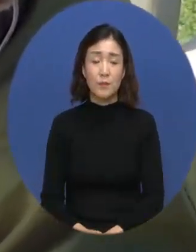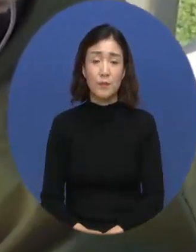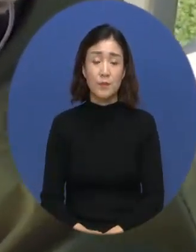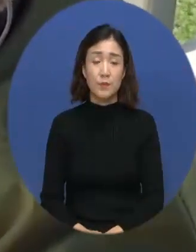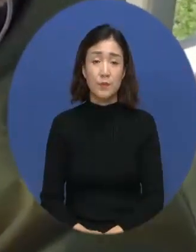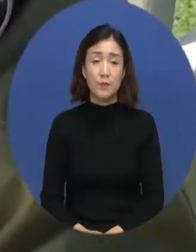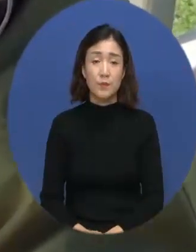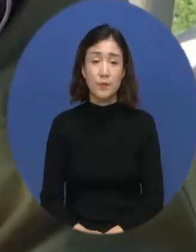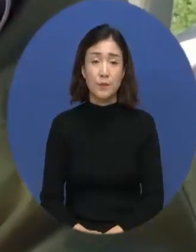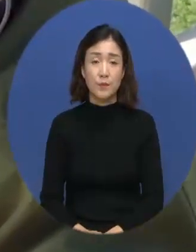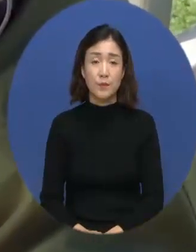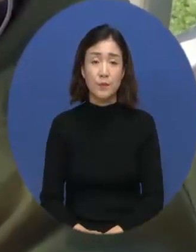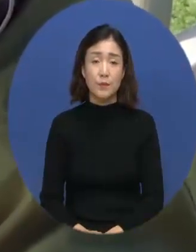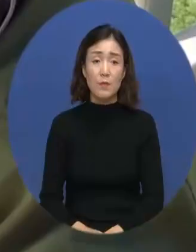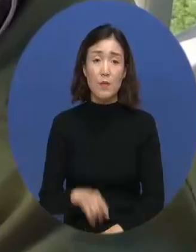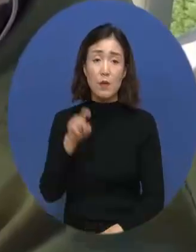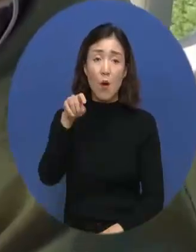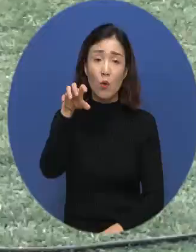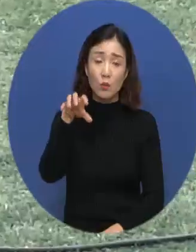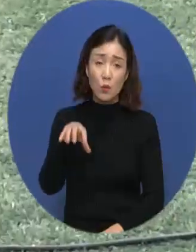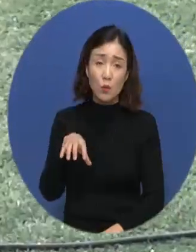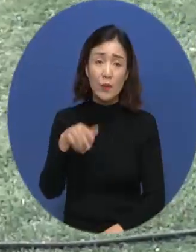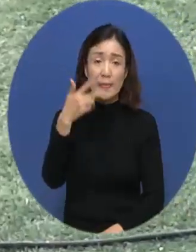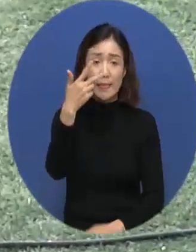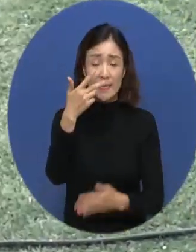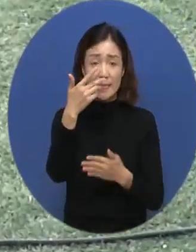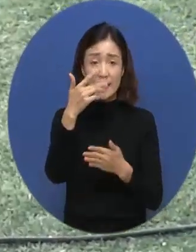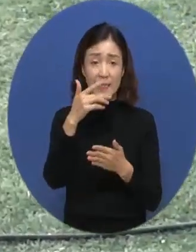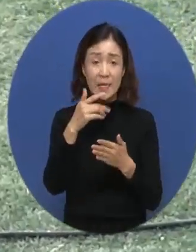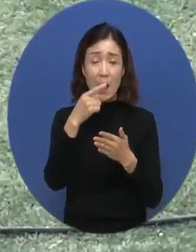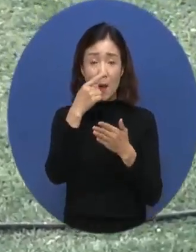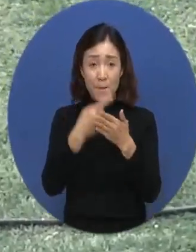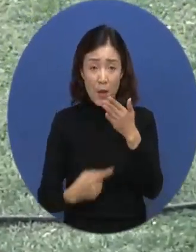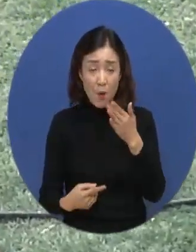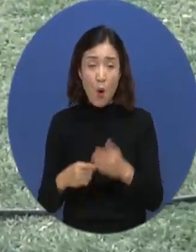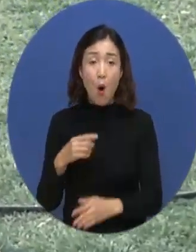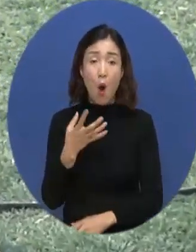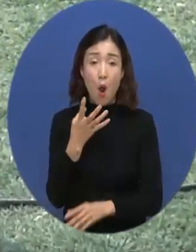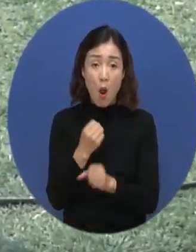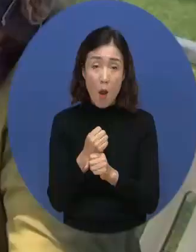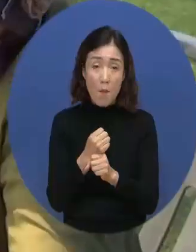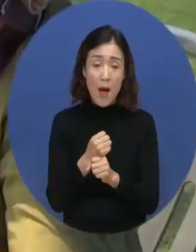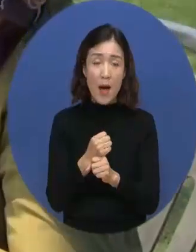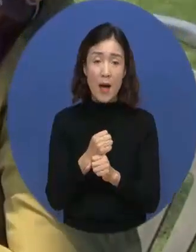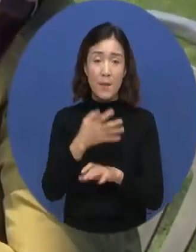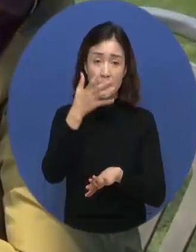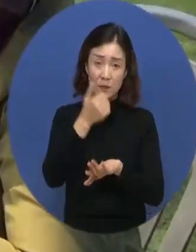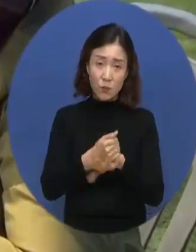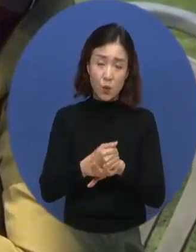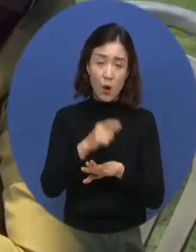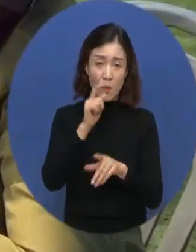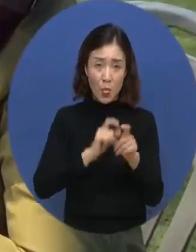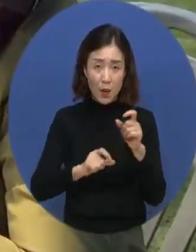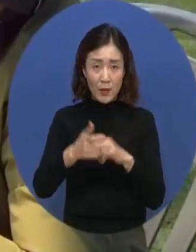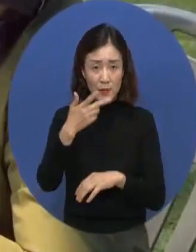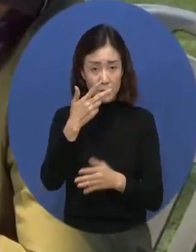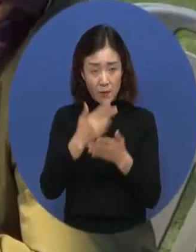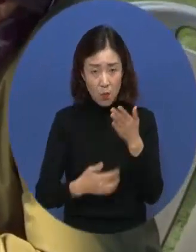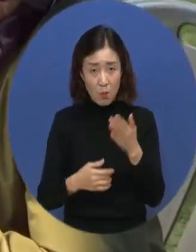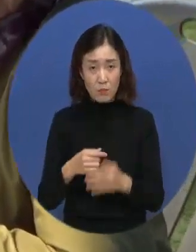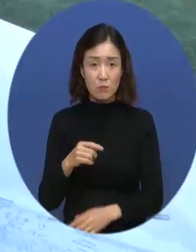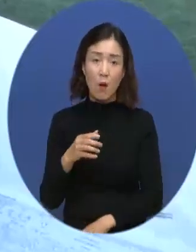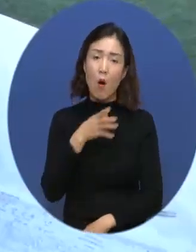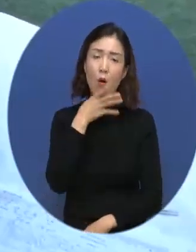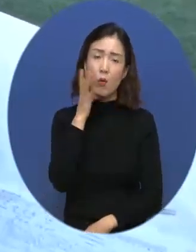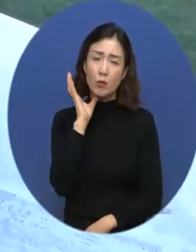아, 그럼 거기서 또 치를 빼면 몇이죠? 마지막으로 한 번 더 치를 빼주시면 얼마일까요? 어르신들이 거부감 없이 검사를 받아보실